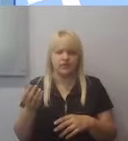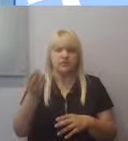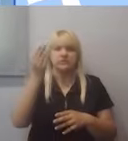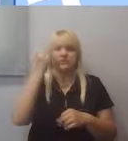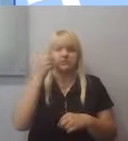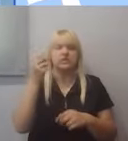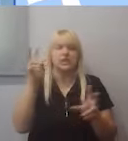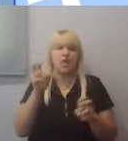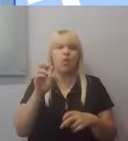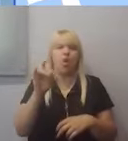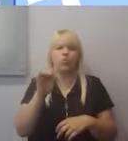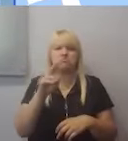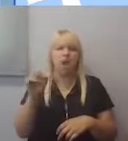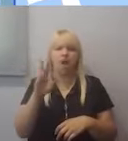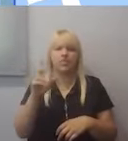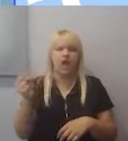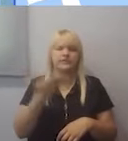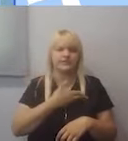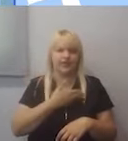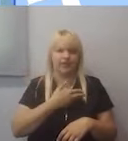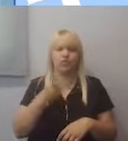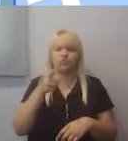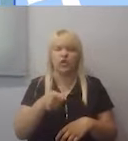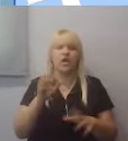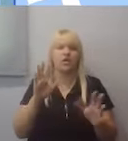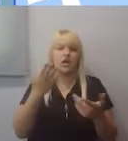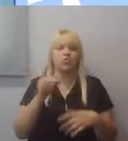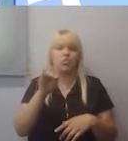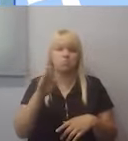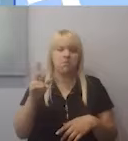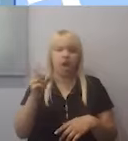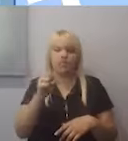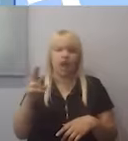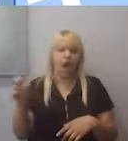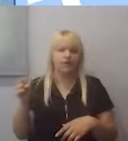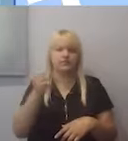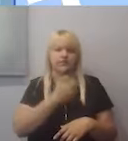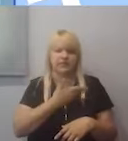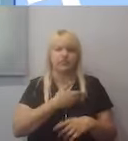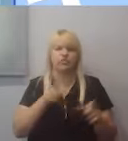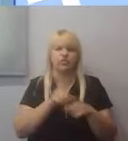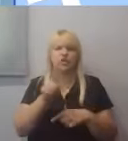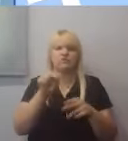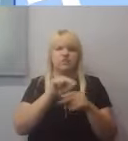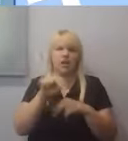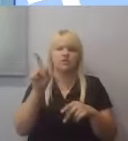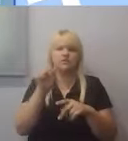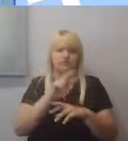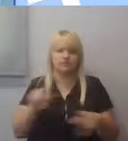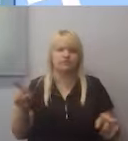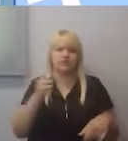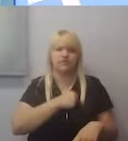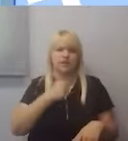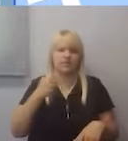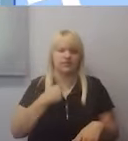un urbānā izdzīvošana šajā gadījumā ir tas ko ko māca arī zemessargiem jā paldies gustav